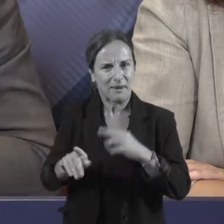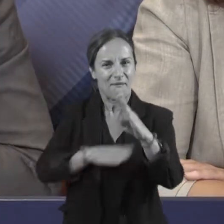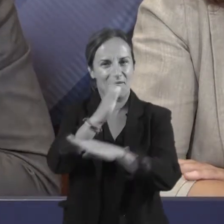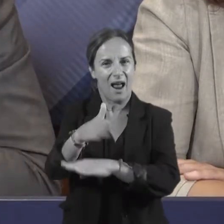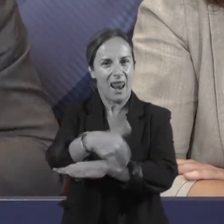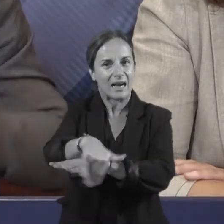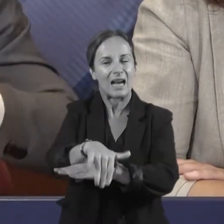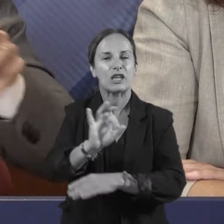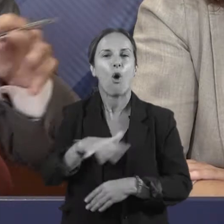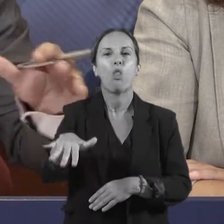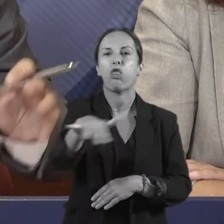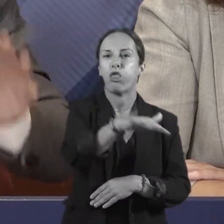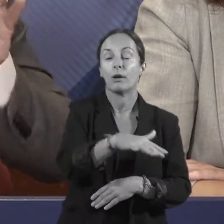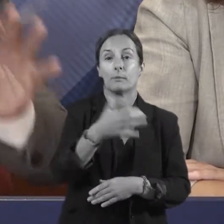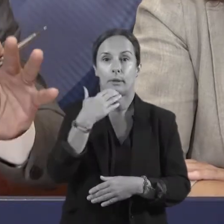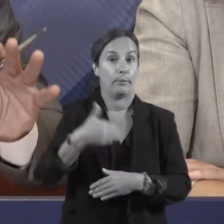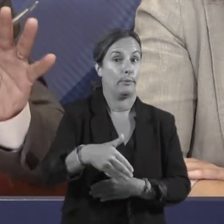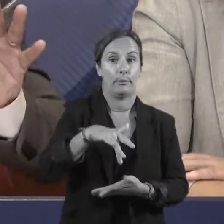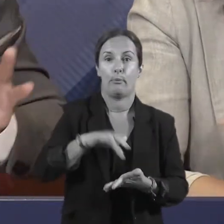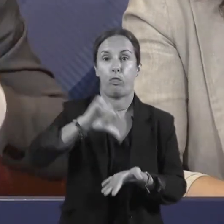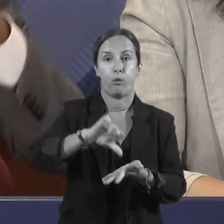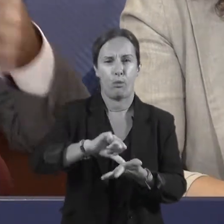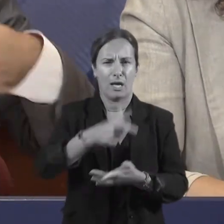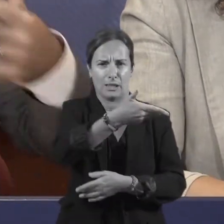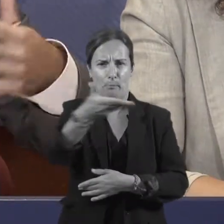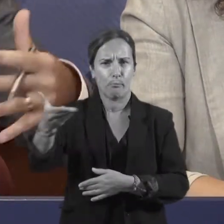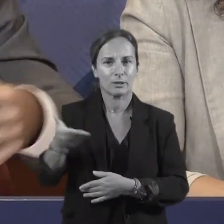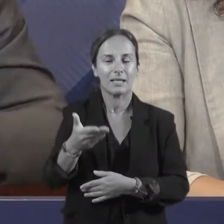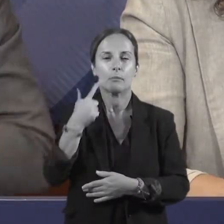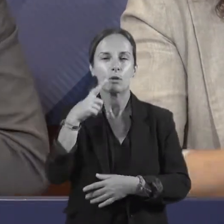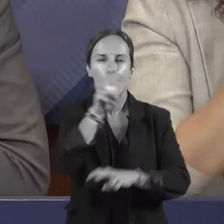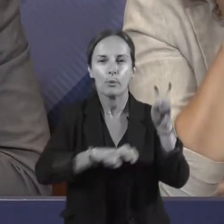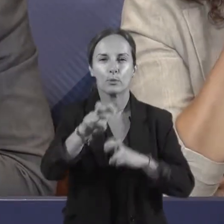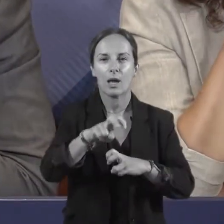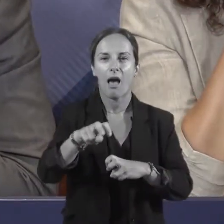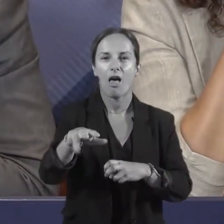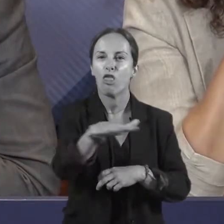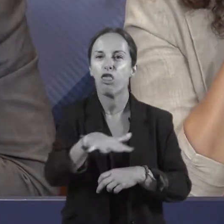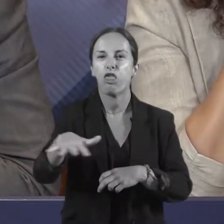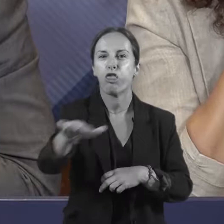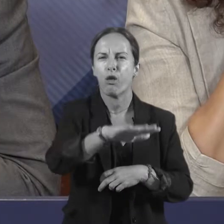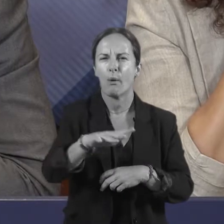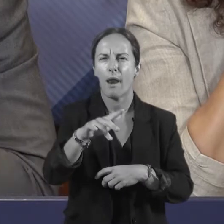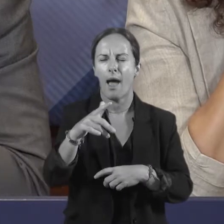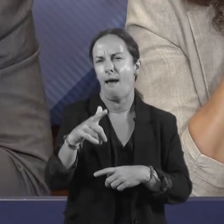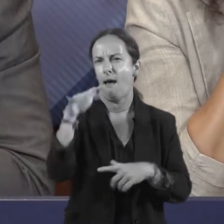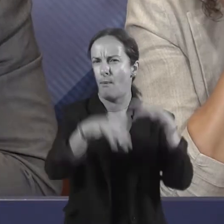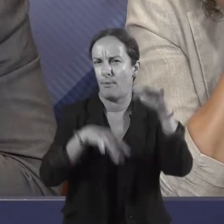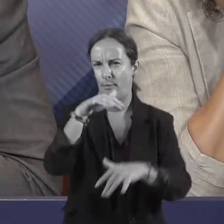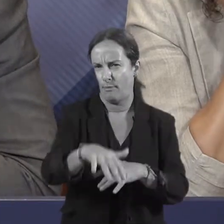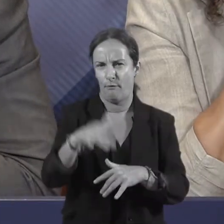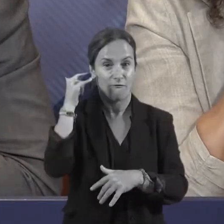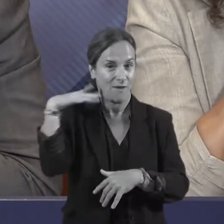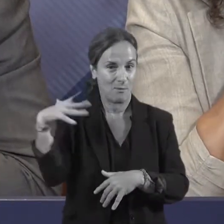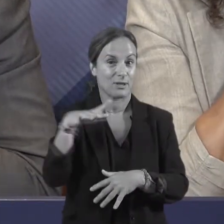llocs de les diferents ciutats que siguin emblemàtics i que tinguin una concurrència de molta gent. En aquest cas, aquest